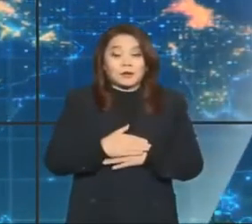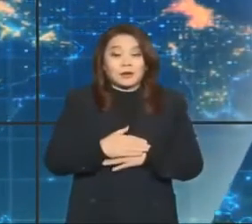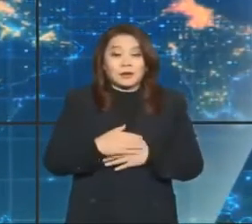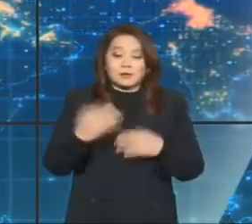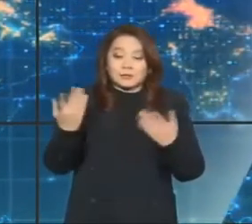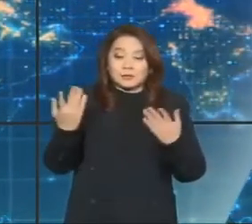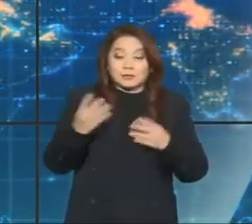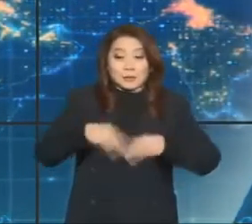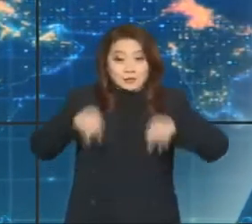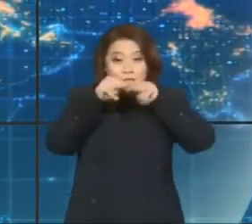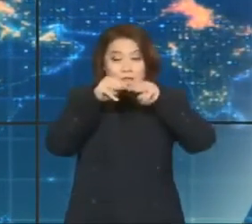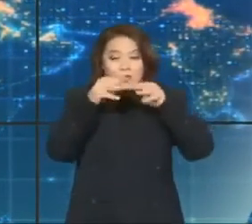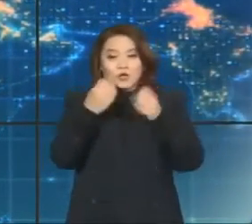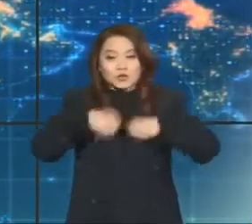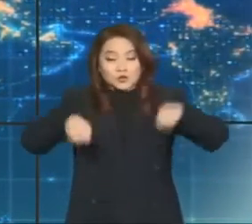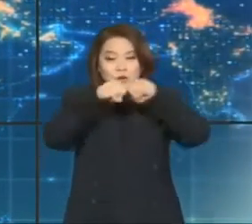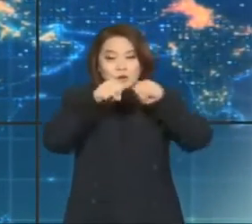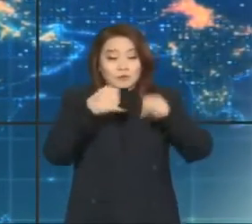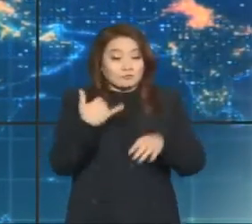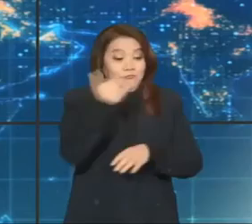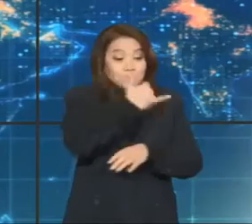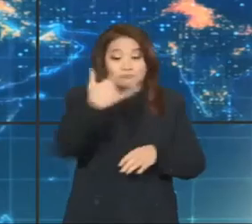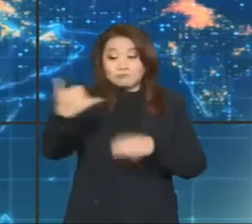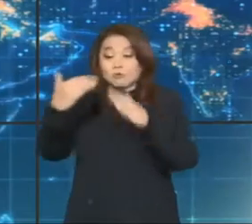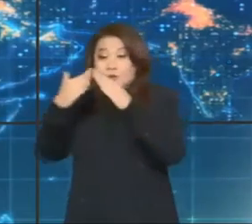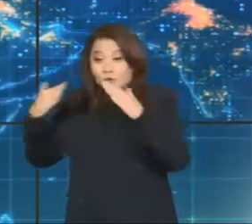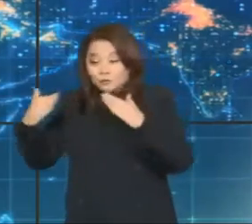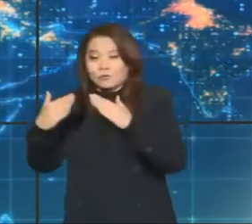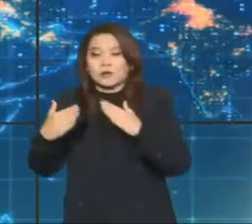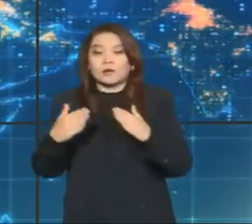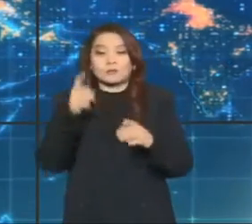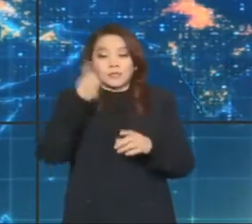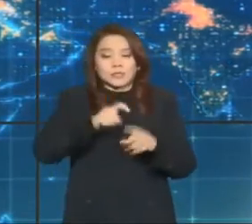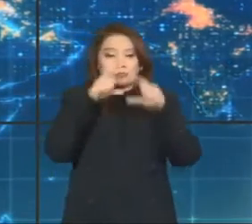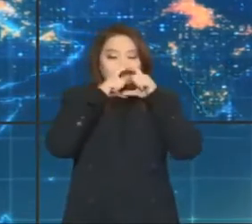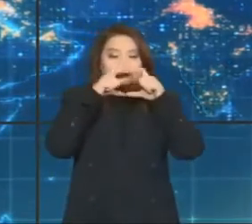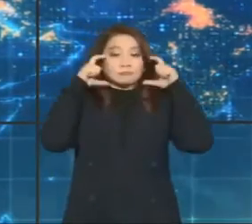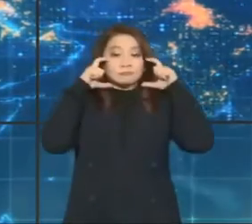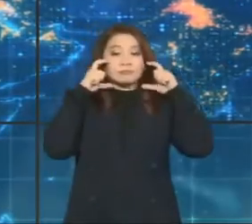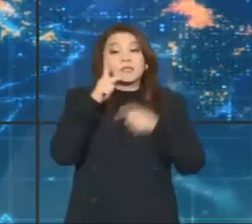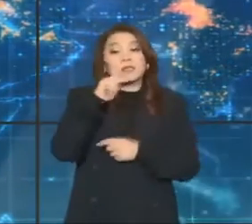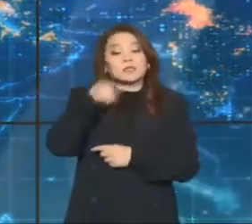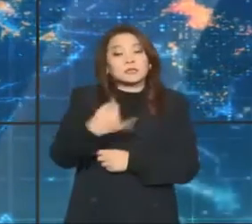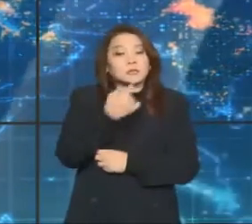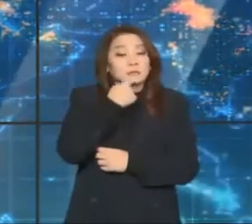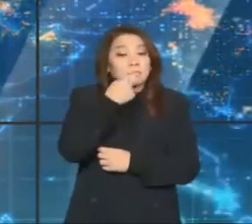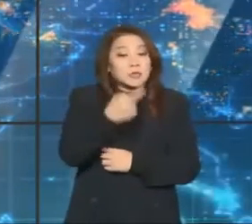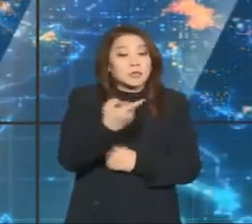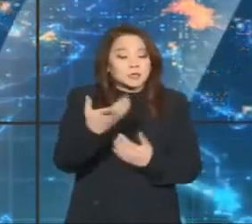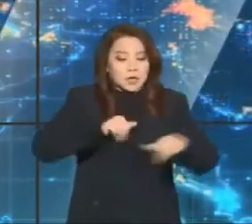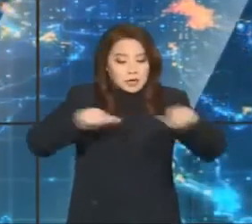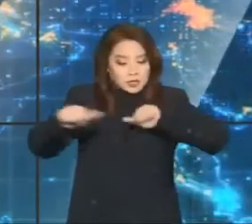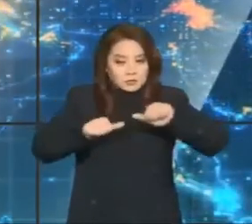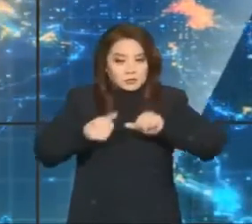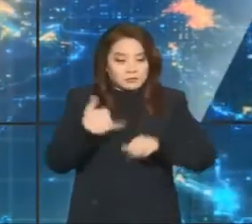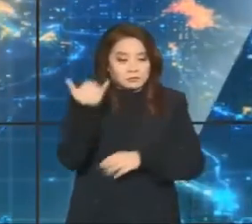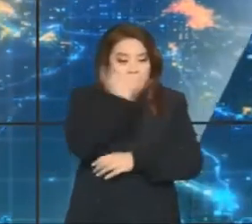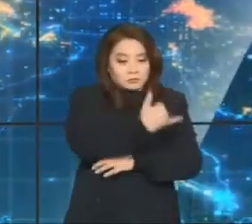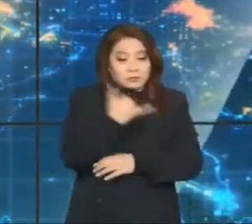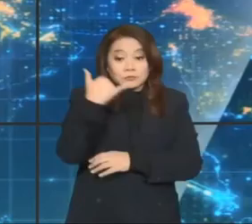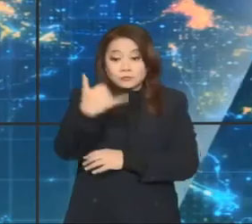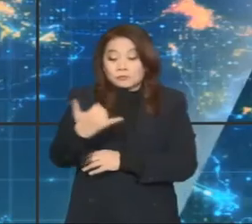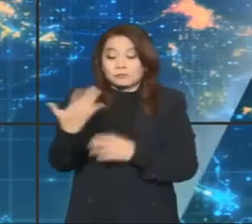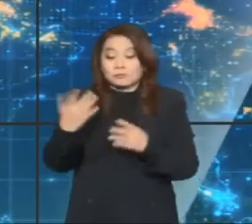surau dan rumah ke rumah dengan sentiasa memakai pelitup muka. Khairi Jamaluddin berkata, selain itu aktiviti ziarah